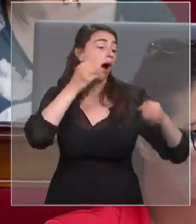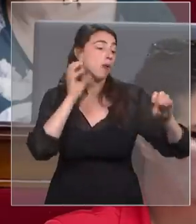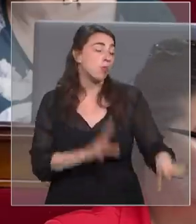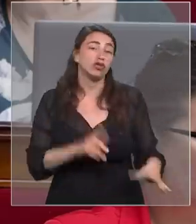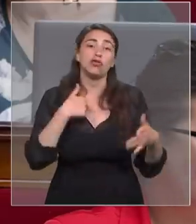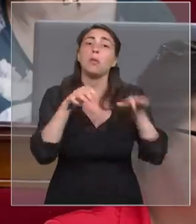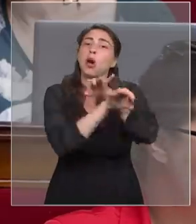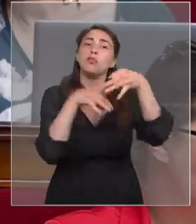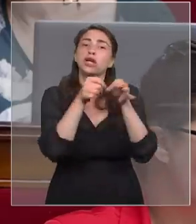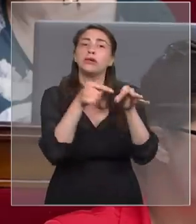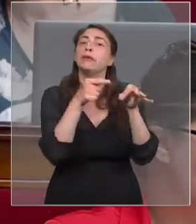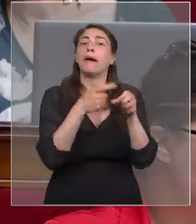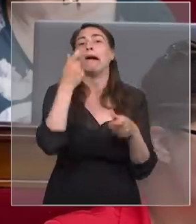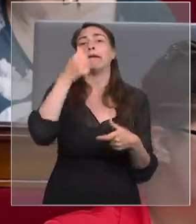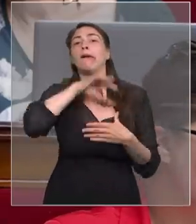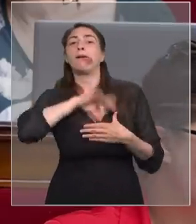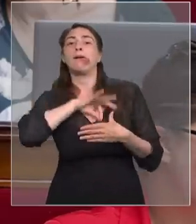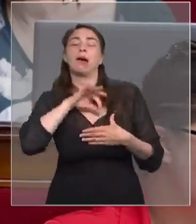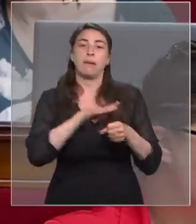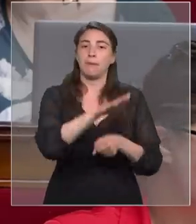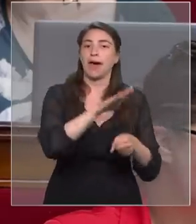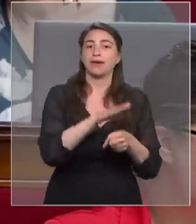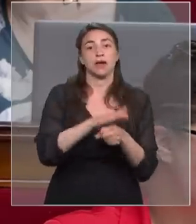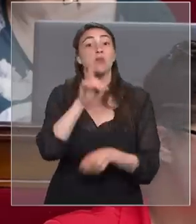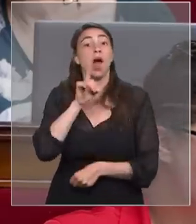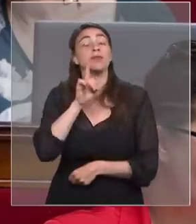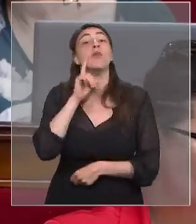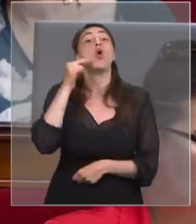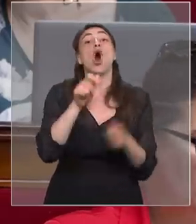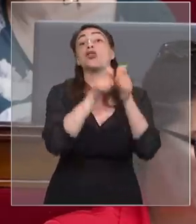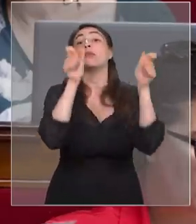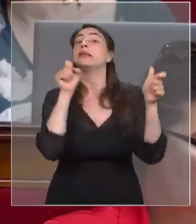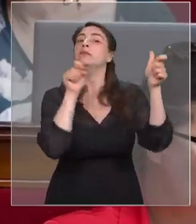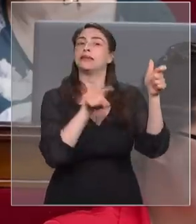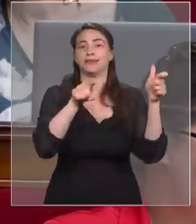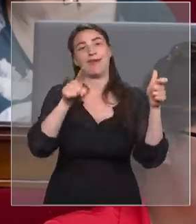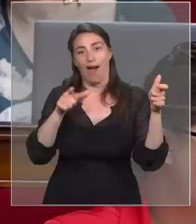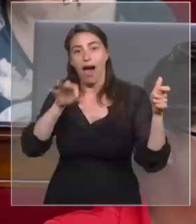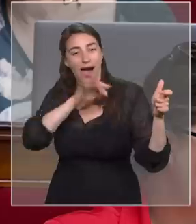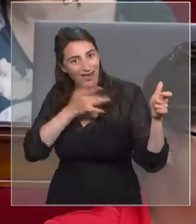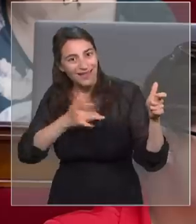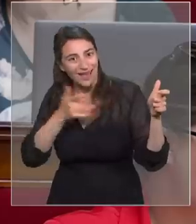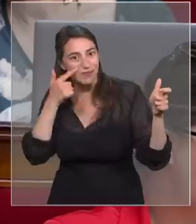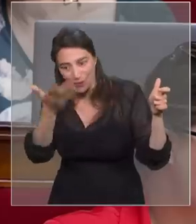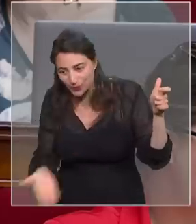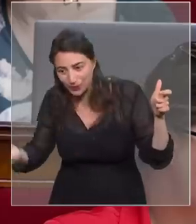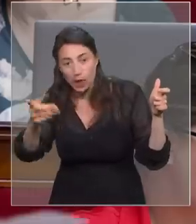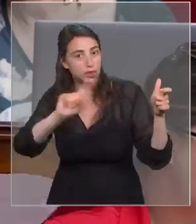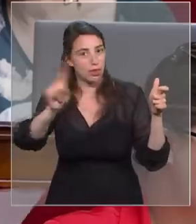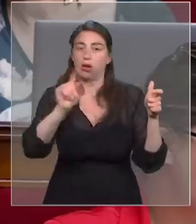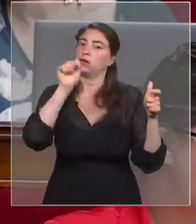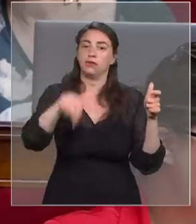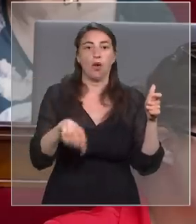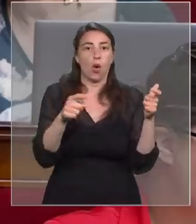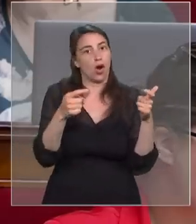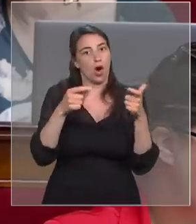peu rentables. La rentabilité pour Sanofi, ce n'est pas l'intérêt des patients, c'est la garantie de faire plus de 30% de marge, sinon on vend.